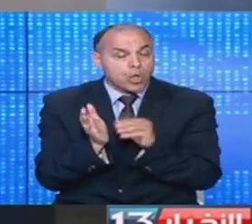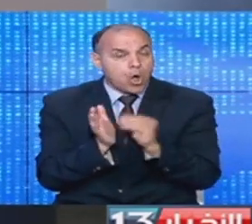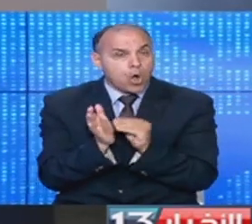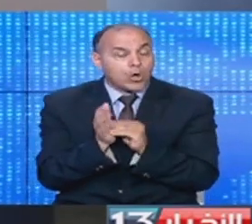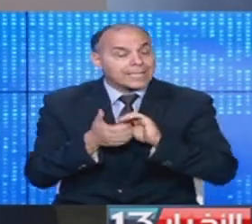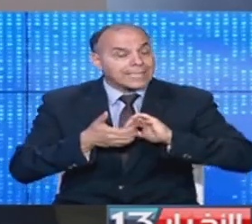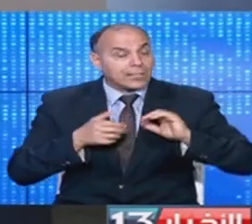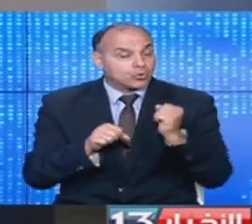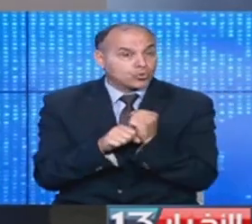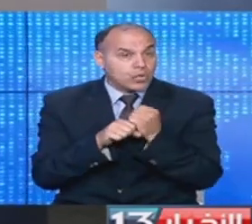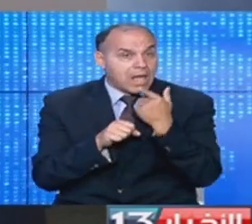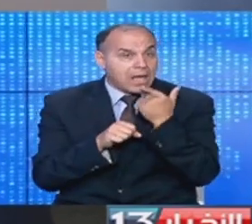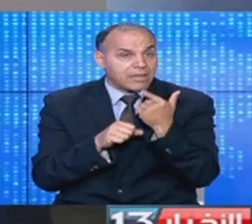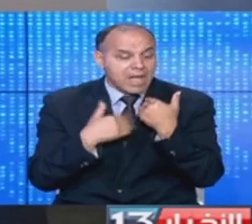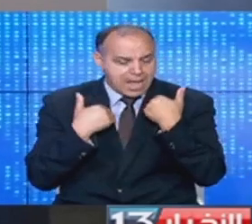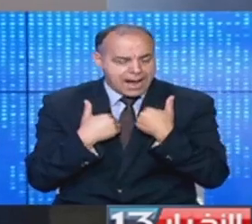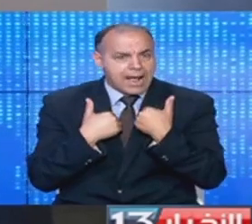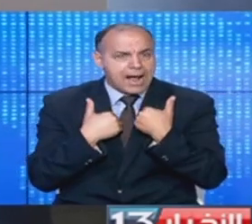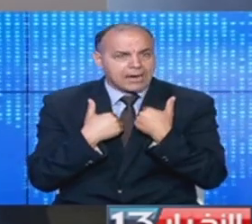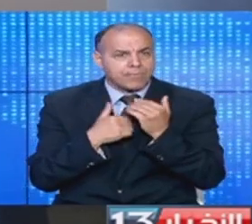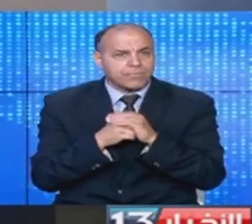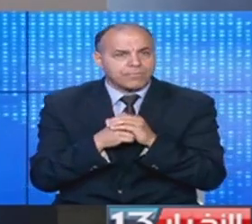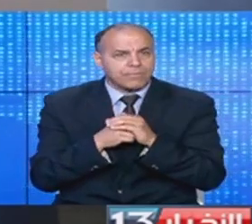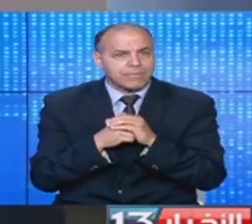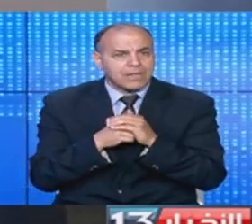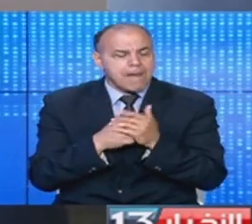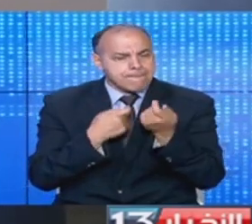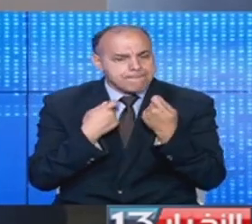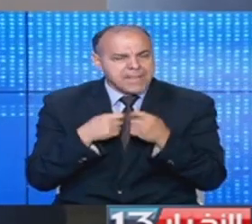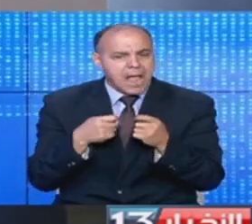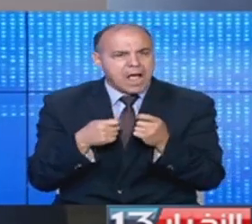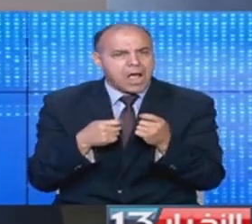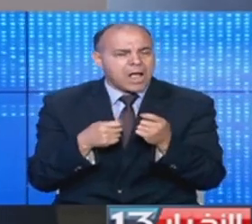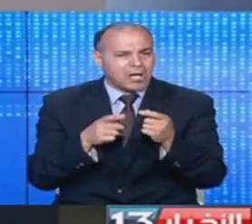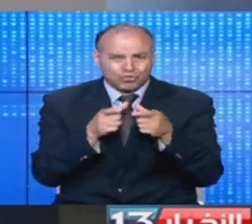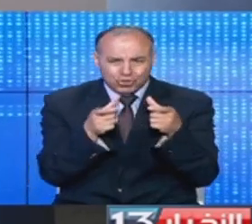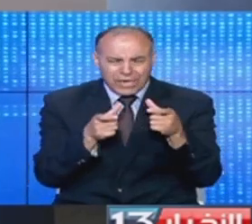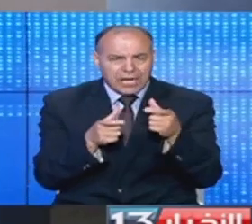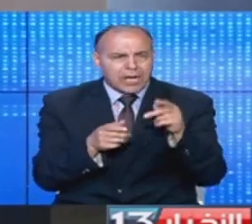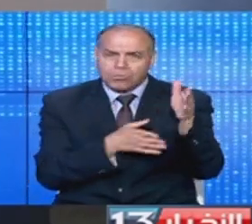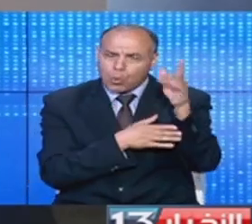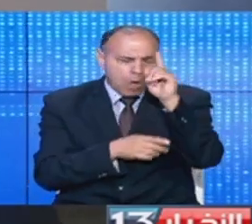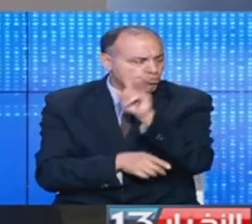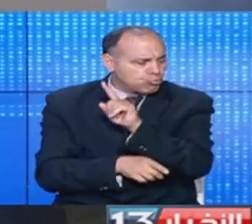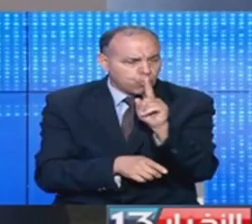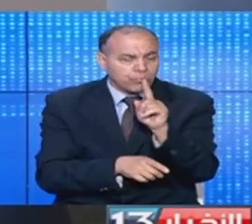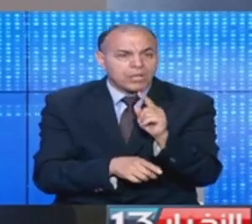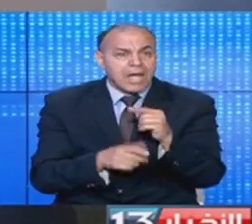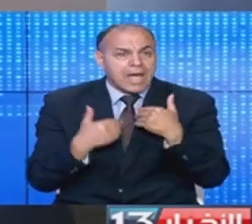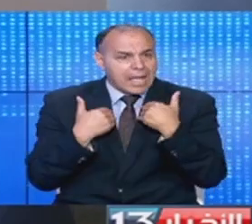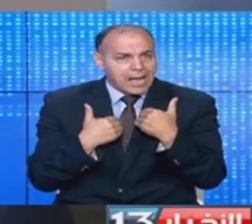في الاتحاد بأننا لن نساوم ولن نفرط في المؤسسات العمومية.